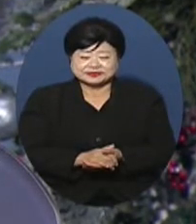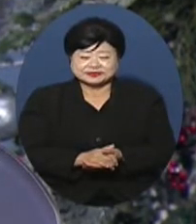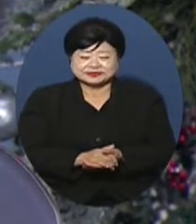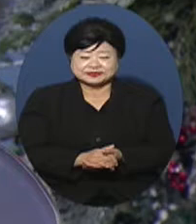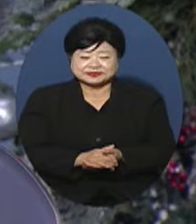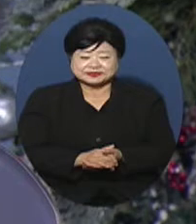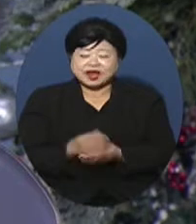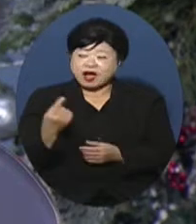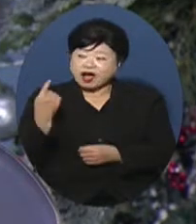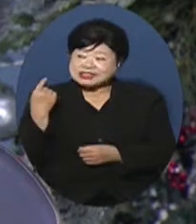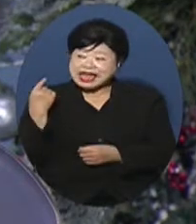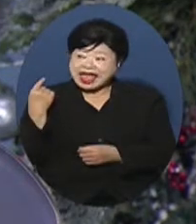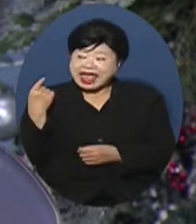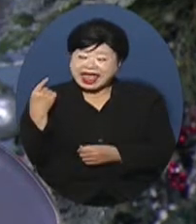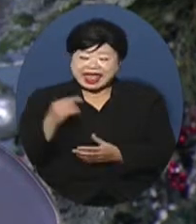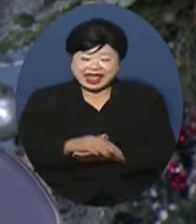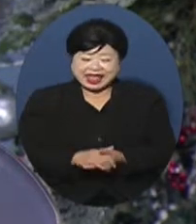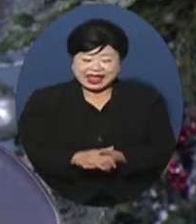합 배제